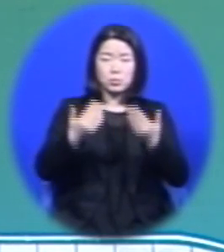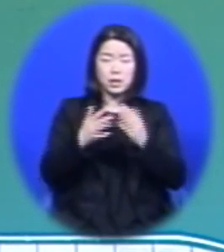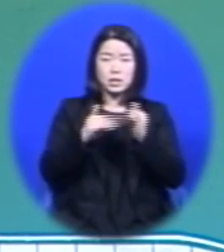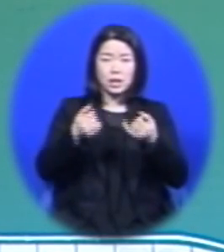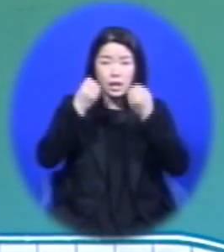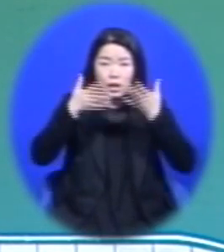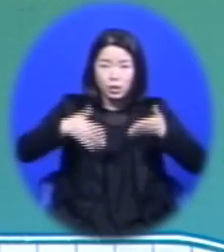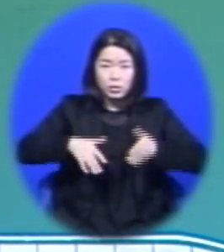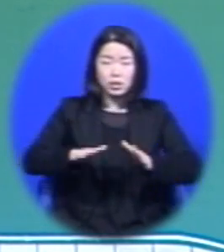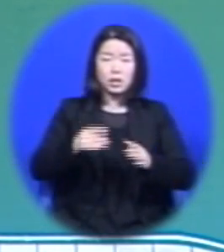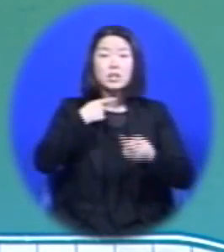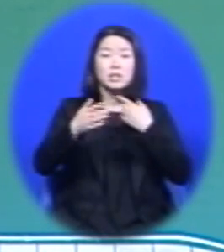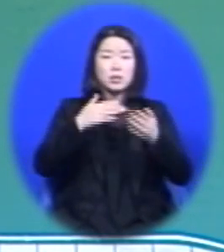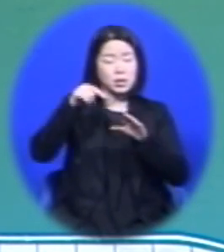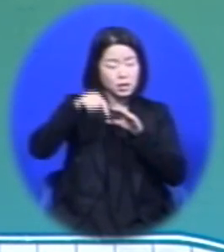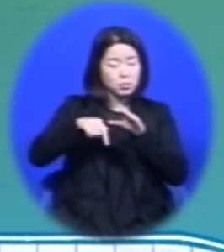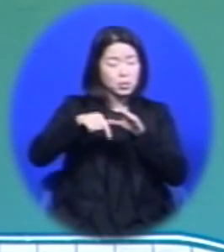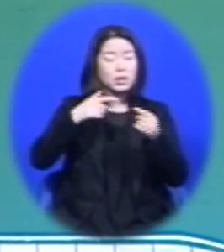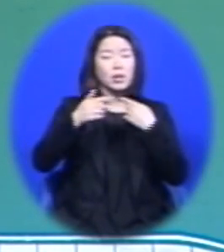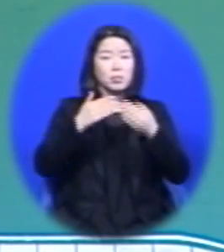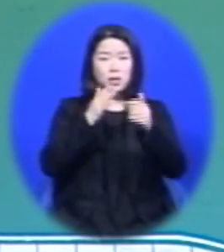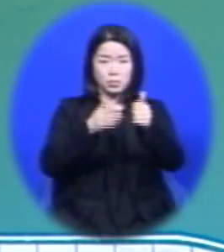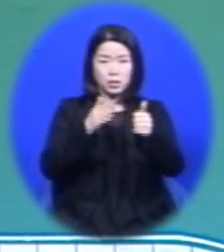거듭남의 체험을 깊이 경험하게 되기를 바랍니다.